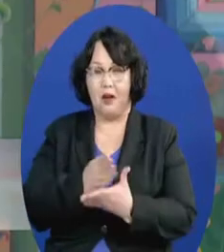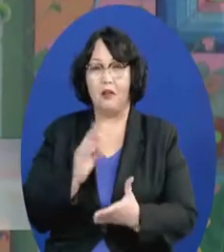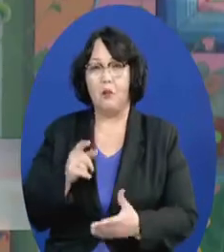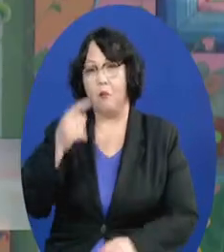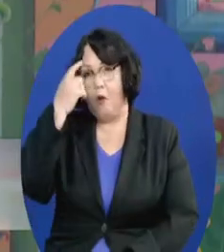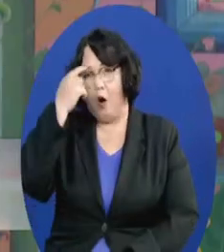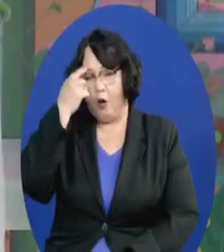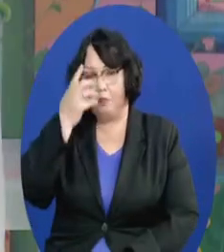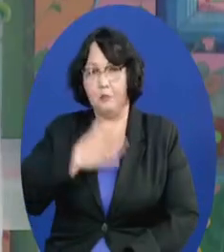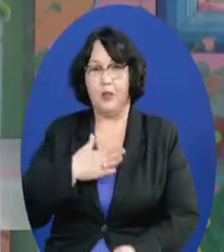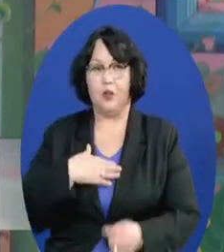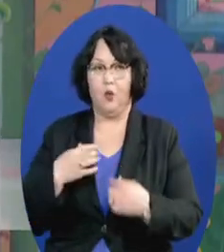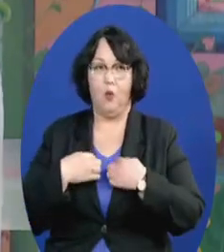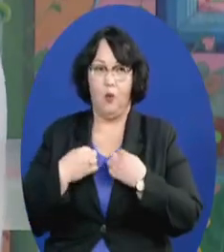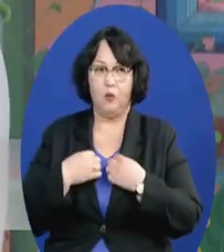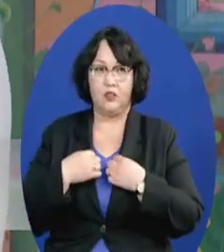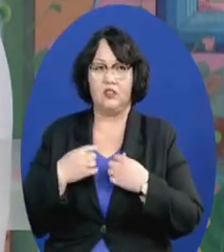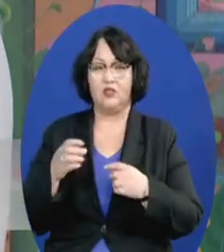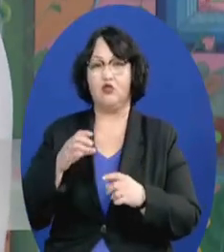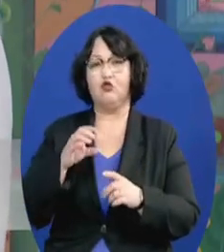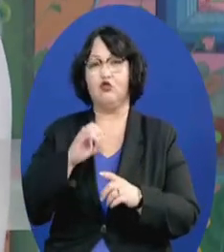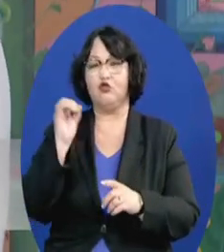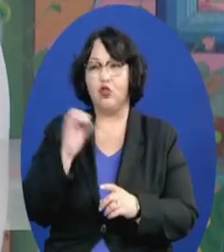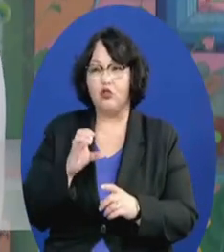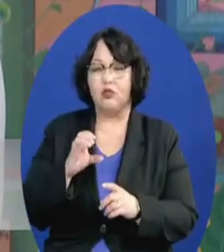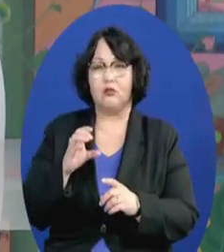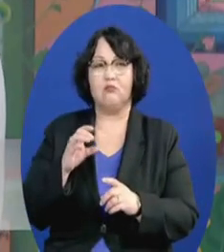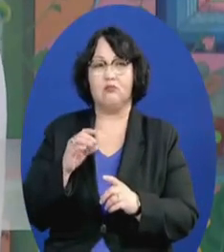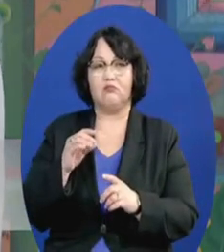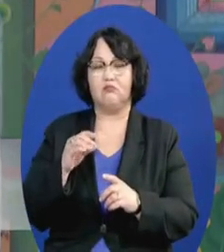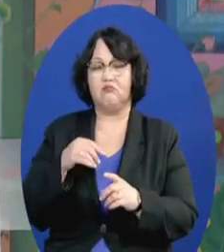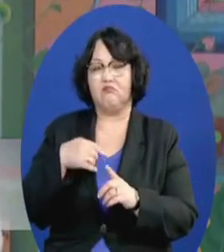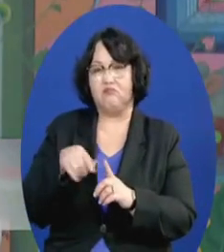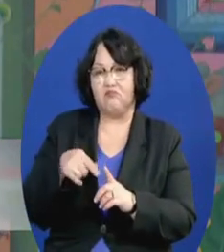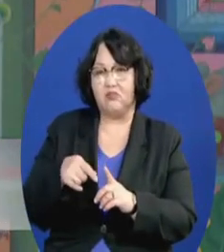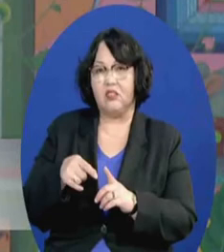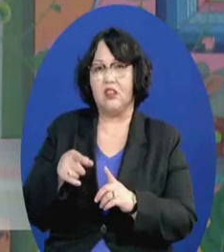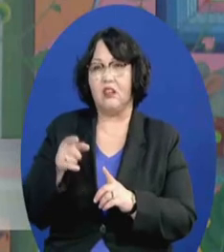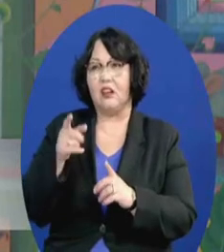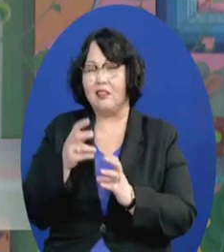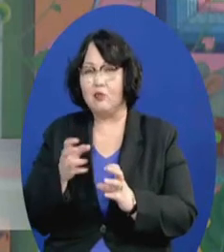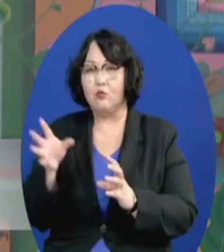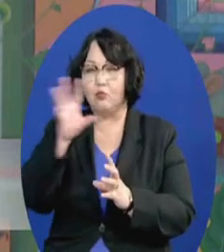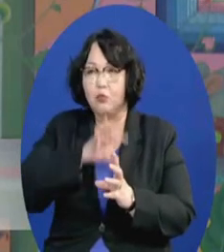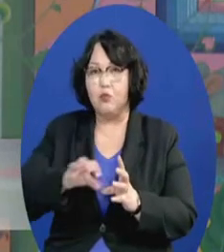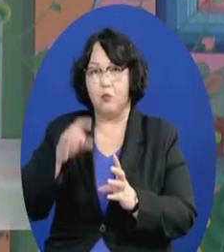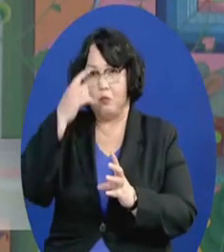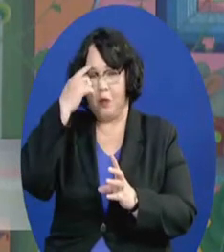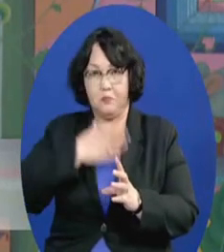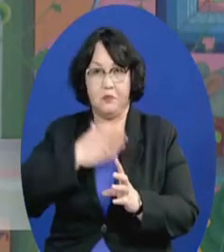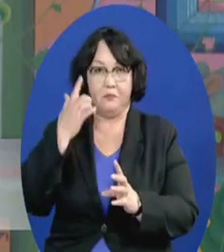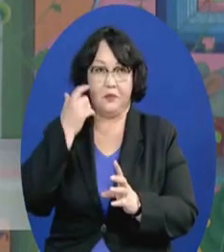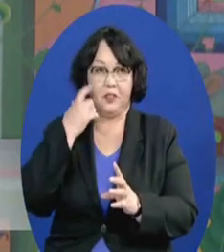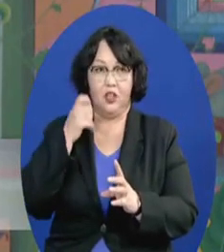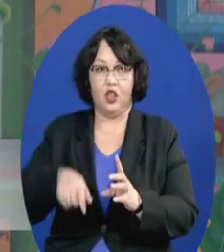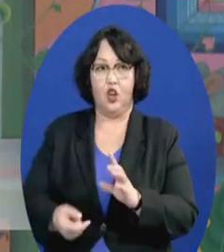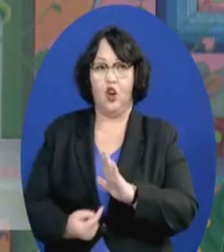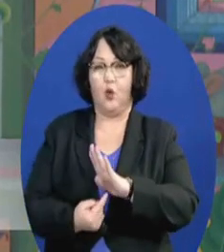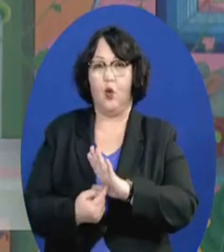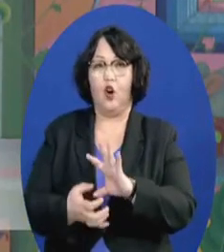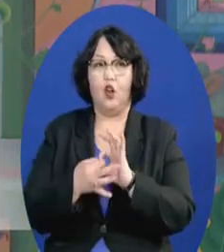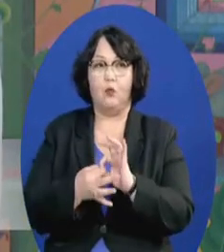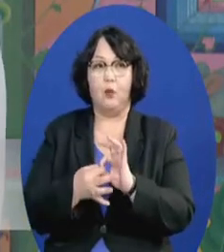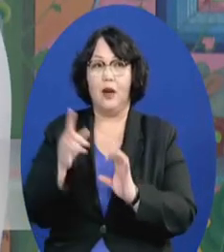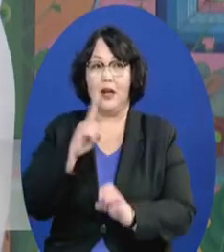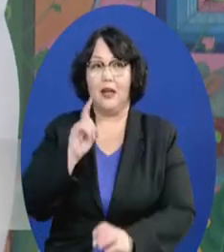заяг хилэгдлийг бол Монгол хүн илүү мэддэг. Энүүн дээр үндэслээд бид нэр энэ талынхаа загварын